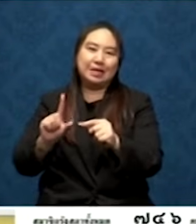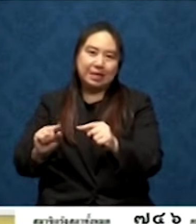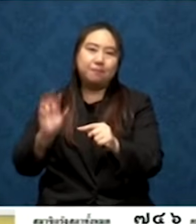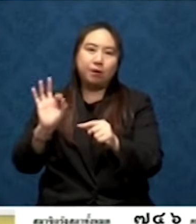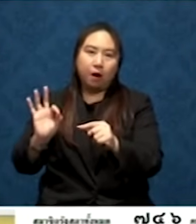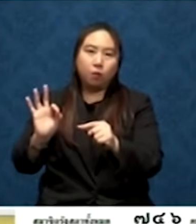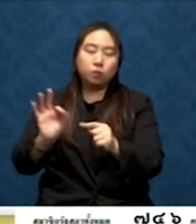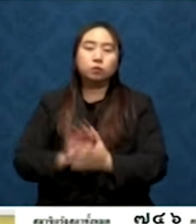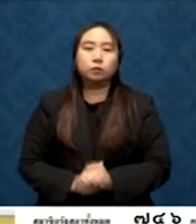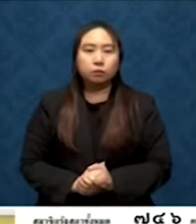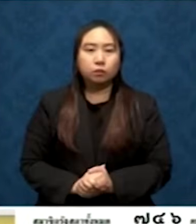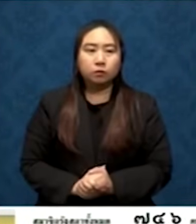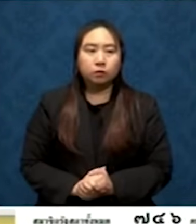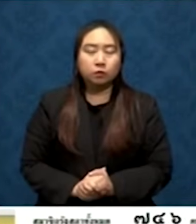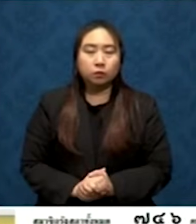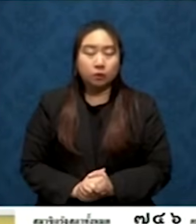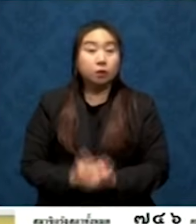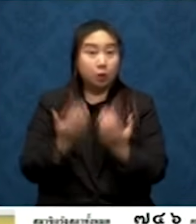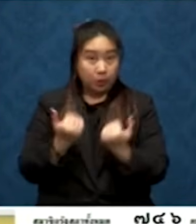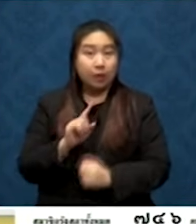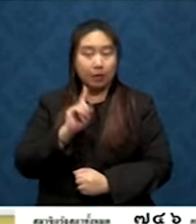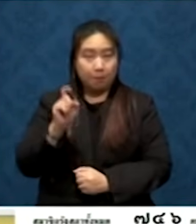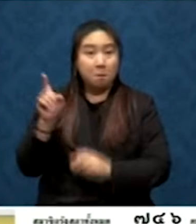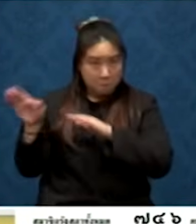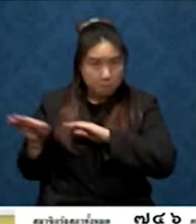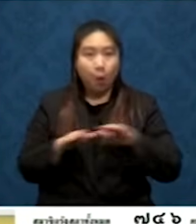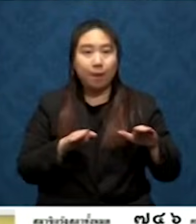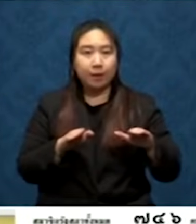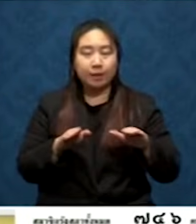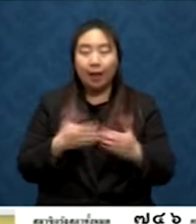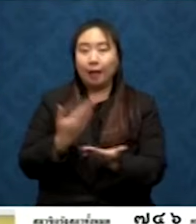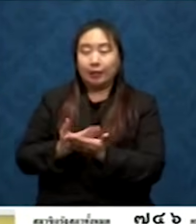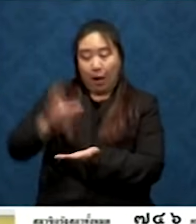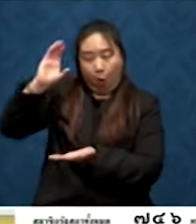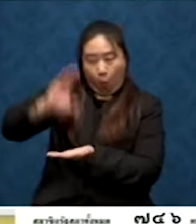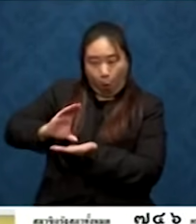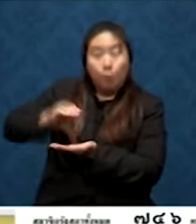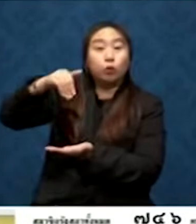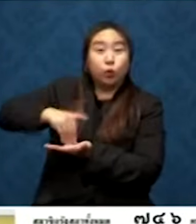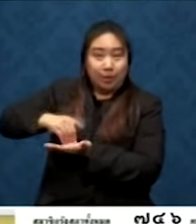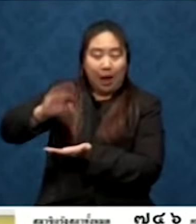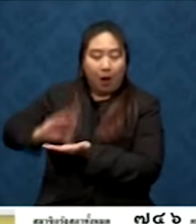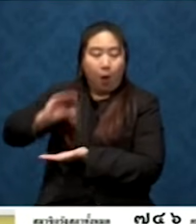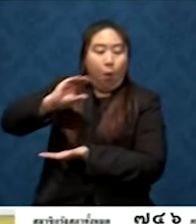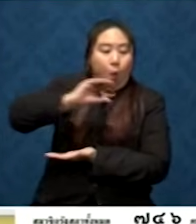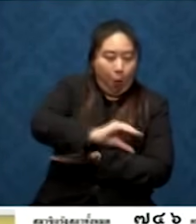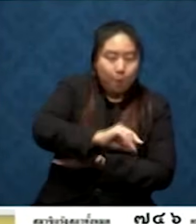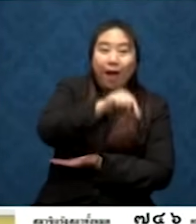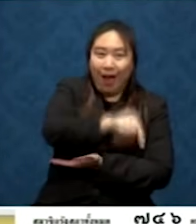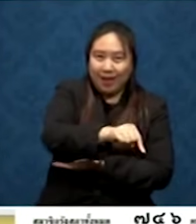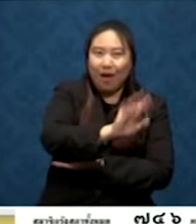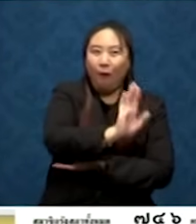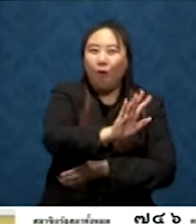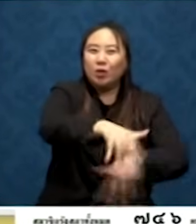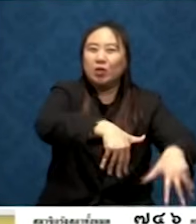ดังนั้นครับท่านพร้อมแค่ไหนครับที่จะโอนถ่ายงบประมาณจากศูนย์กลางมาให้กับท้องถิ่นที่มาจากการเลือกตั้งของพี่